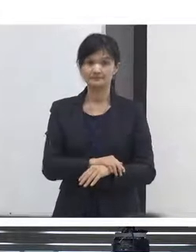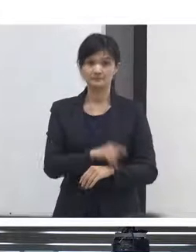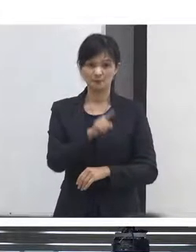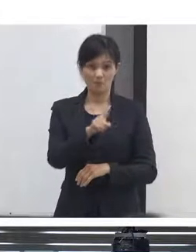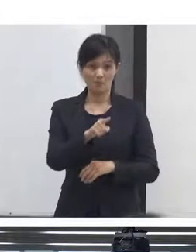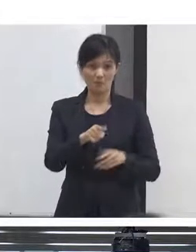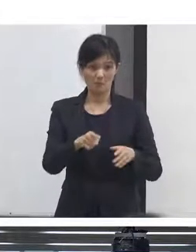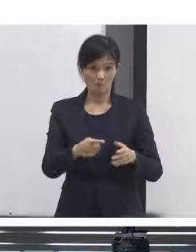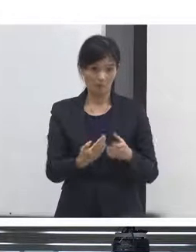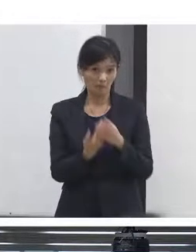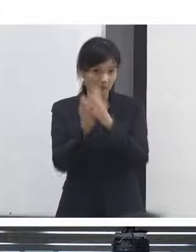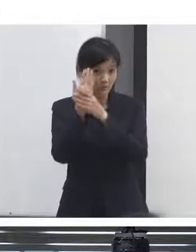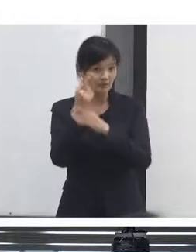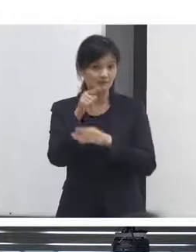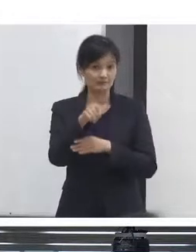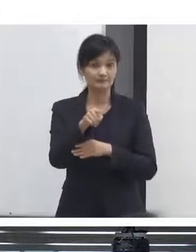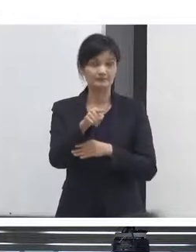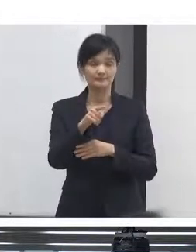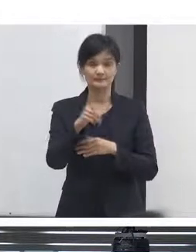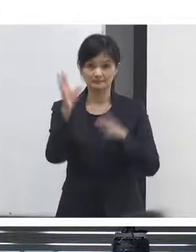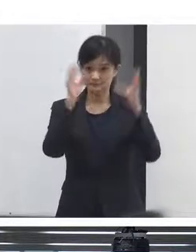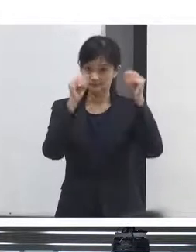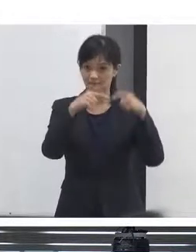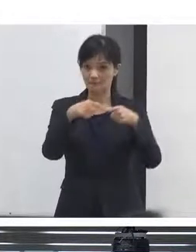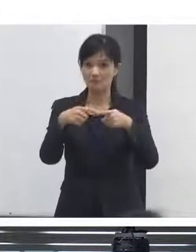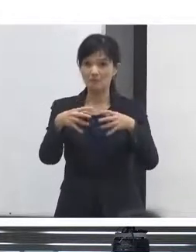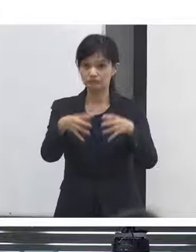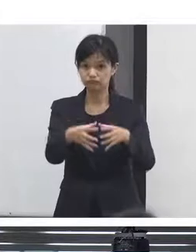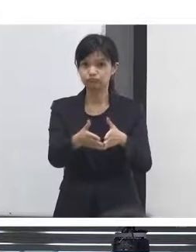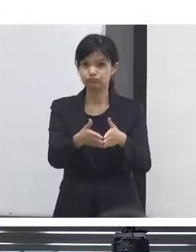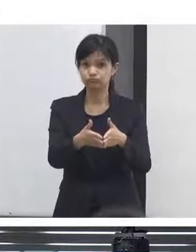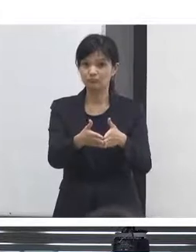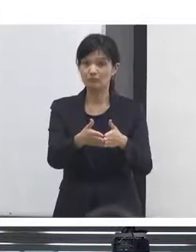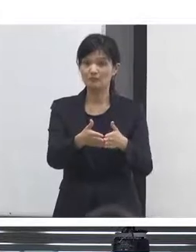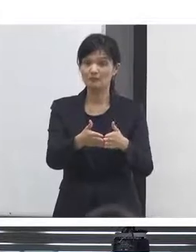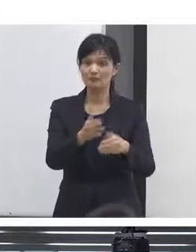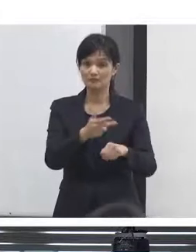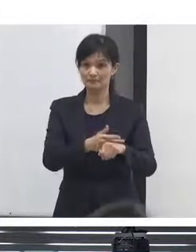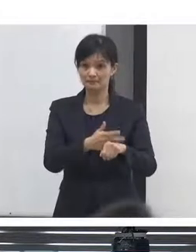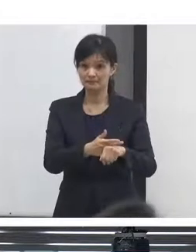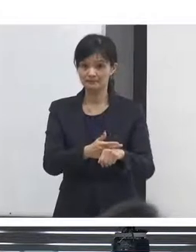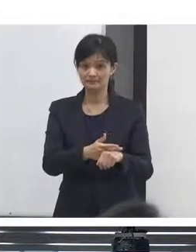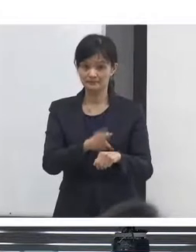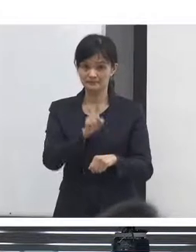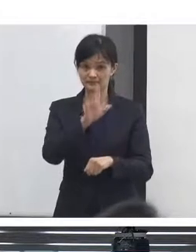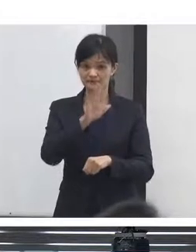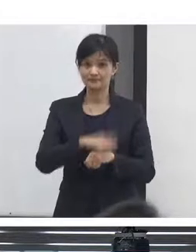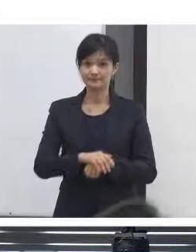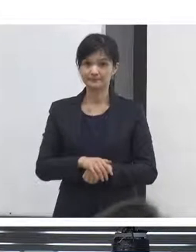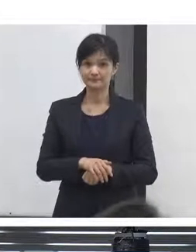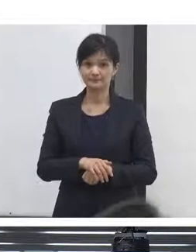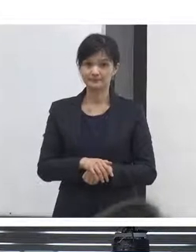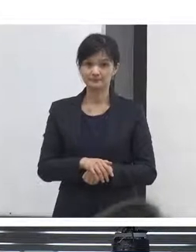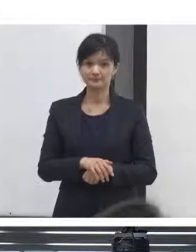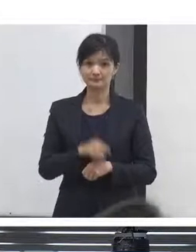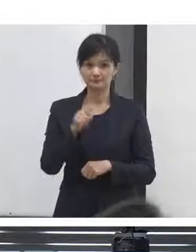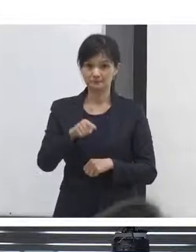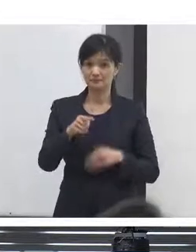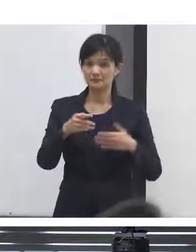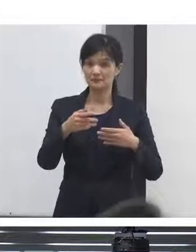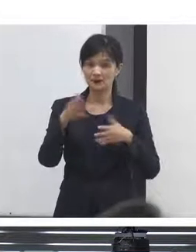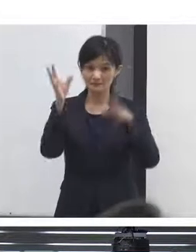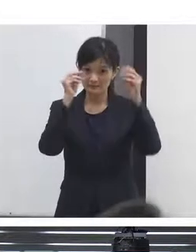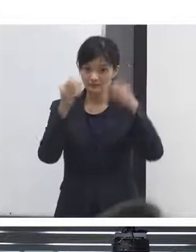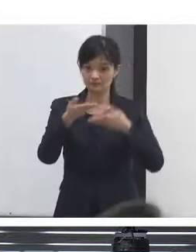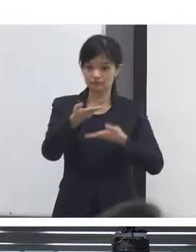个 NIEM， 就是 National Information Exchange Model 哦，这样子的一个资料交换模型。那这个资料交换模型呢，